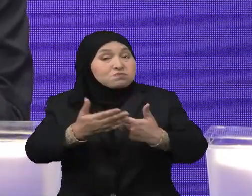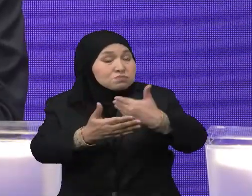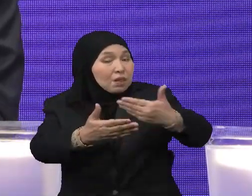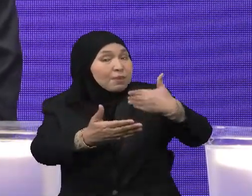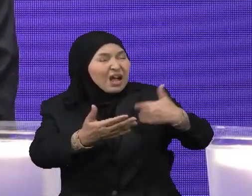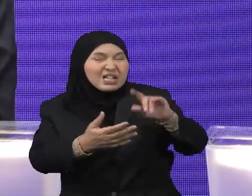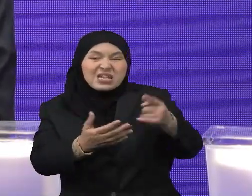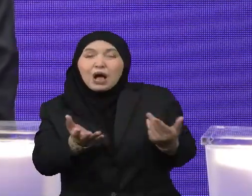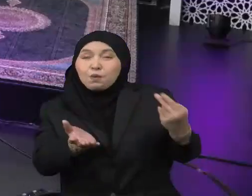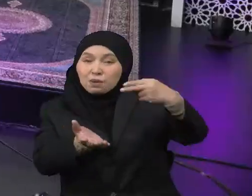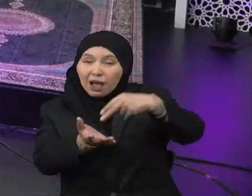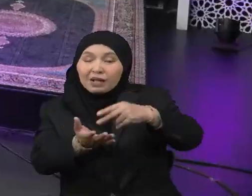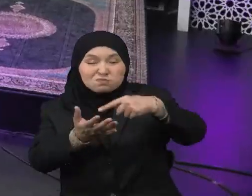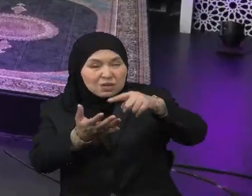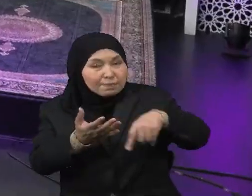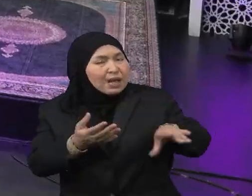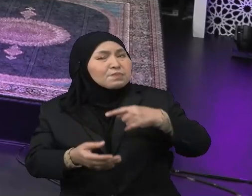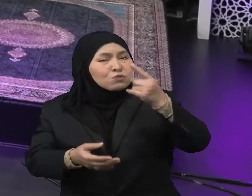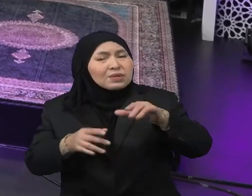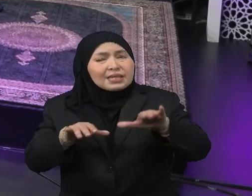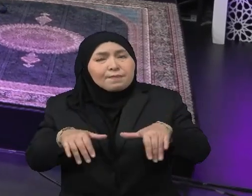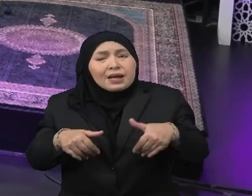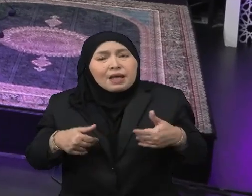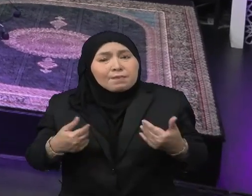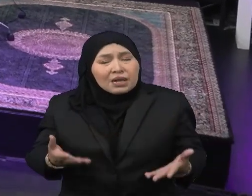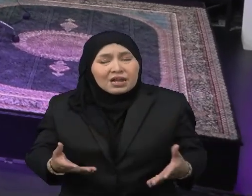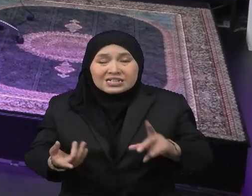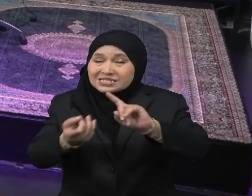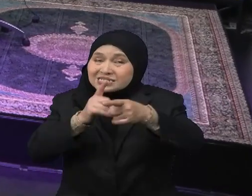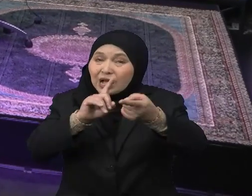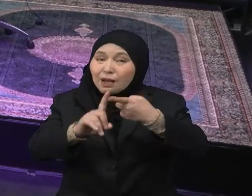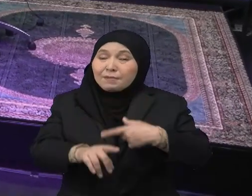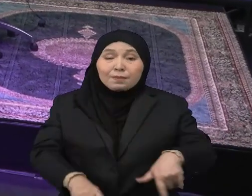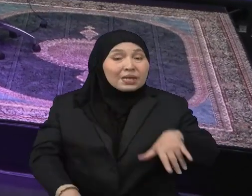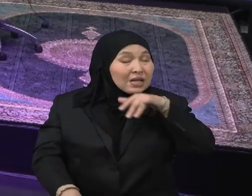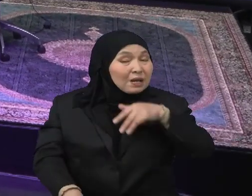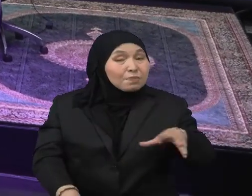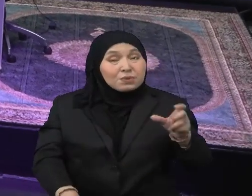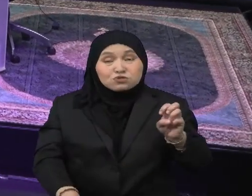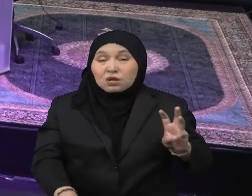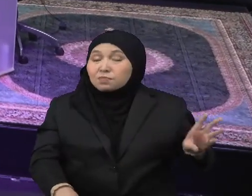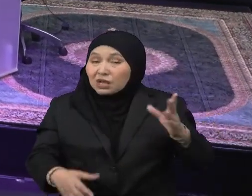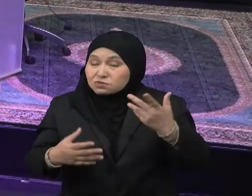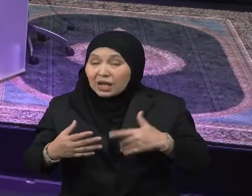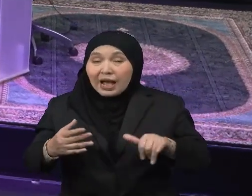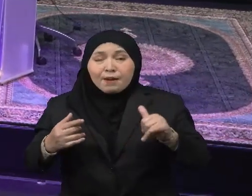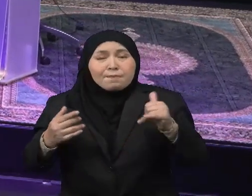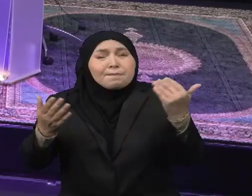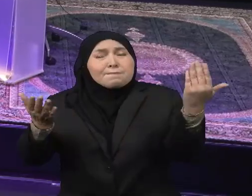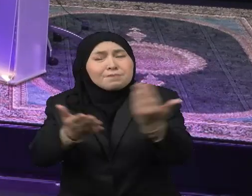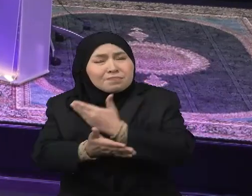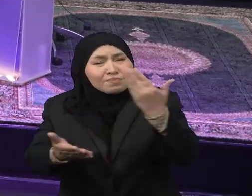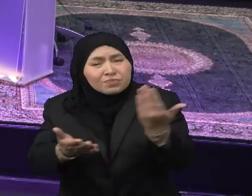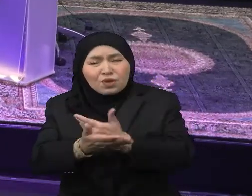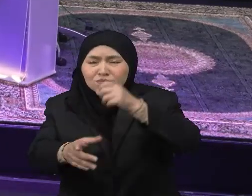anak mengulang kajilah menyebut tentang bagaimana sahabat-sahabat Nabi Shallallahu alaihi wasallam yang mereka ini baru saja